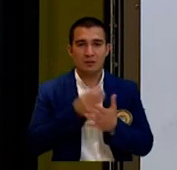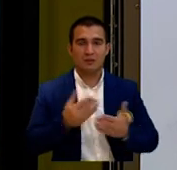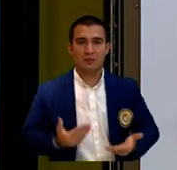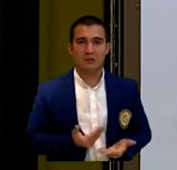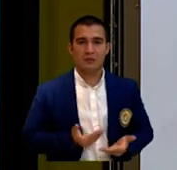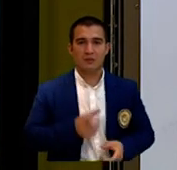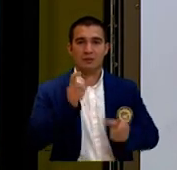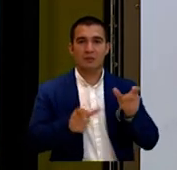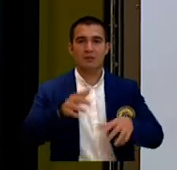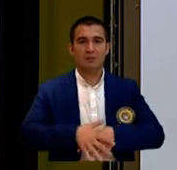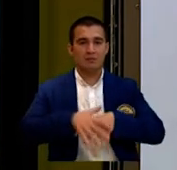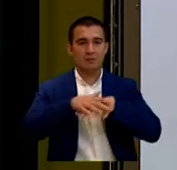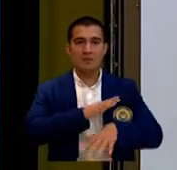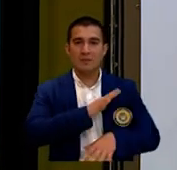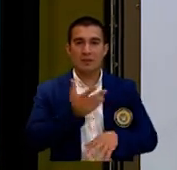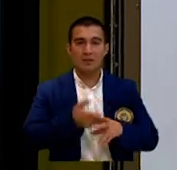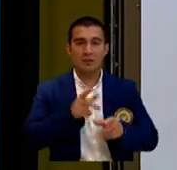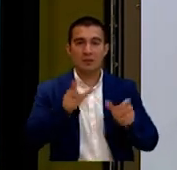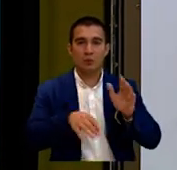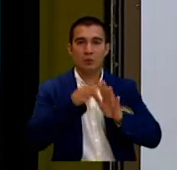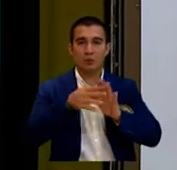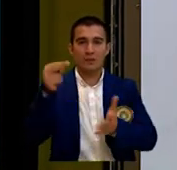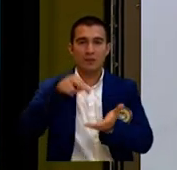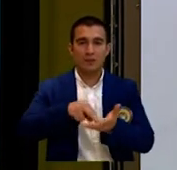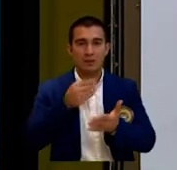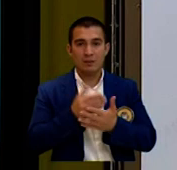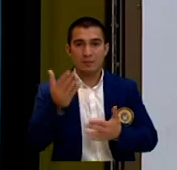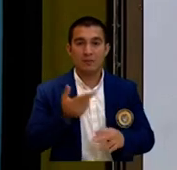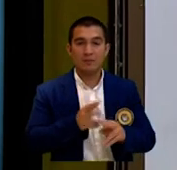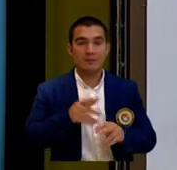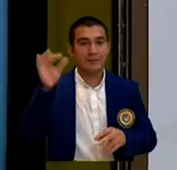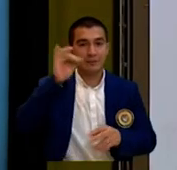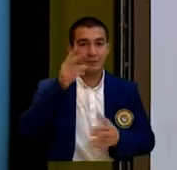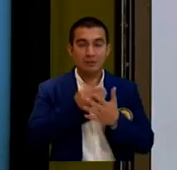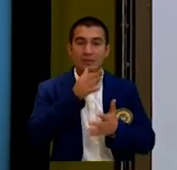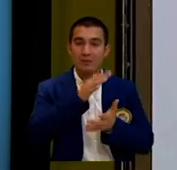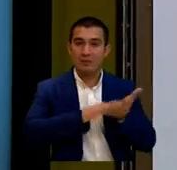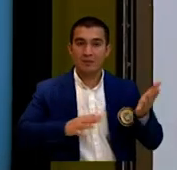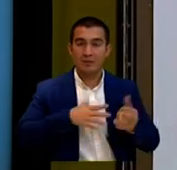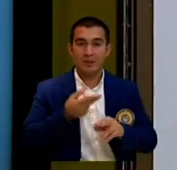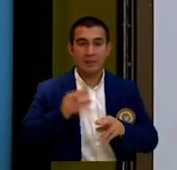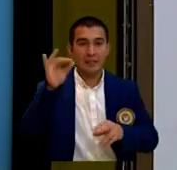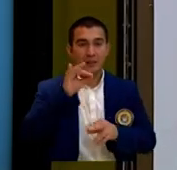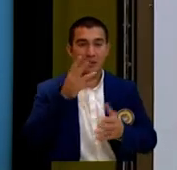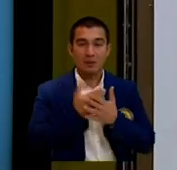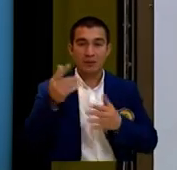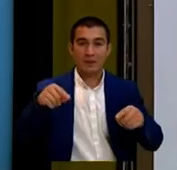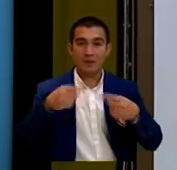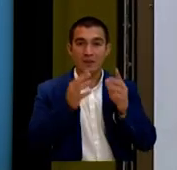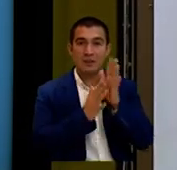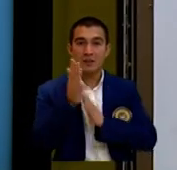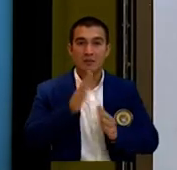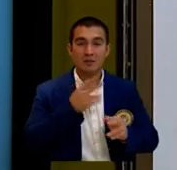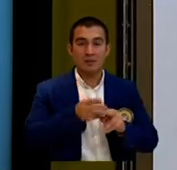xalq yaratishini o'qitirishiga harakat qilganlar. Bu davrda tarix fanining rivojlanishiga nafaqat